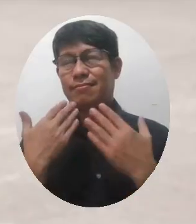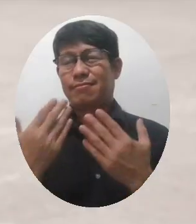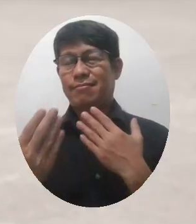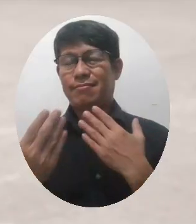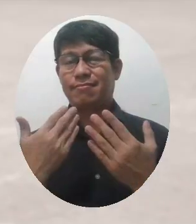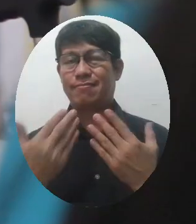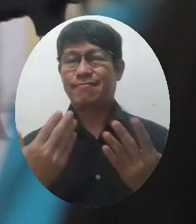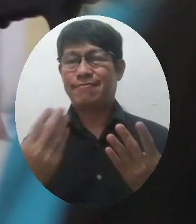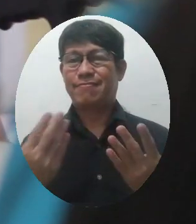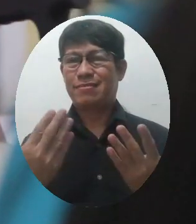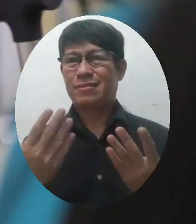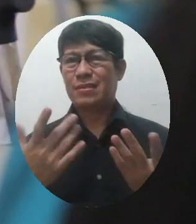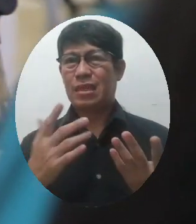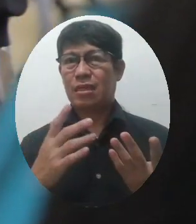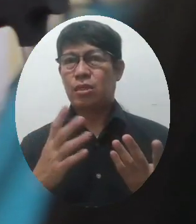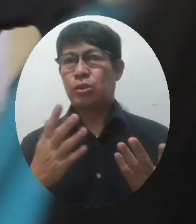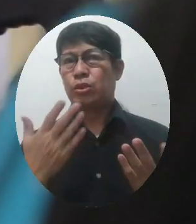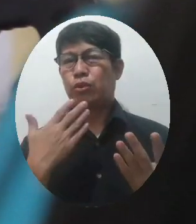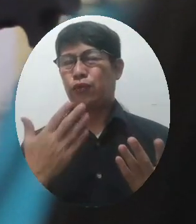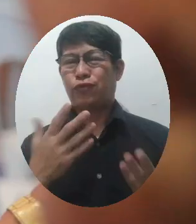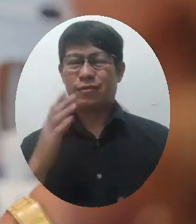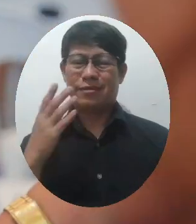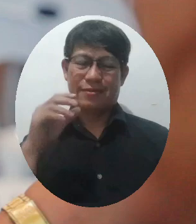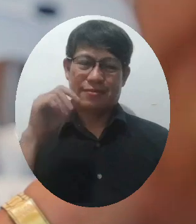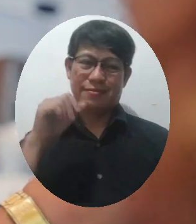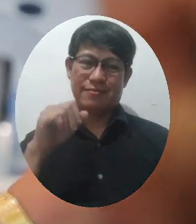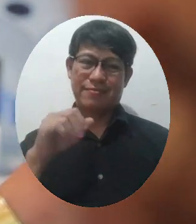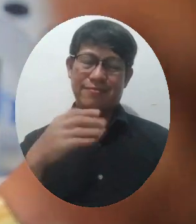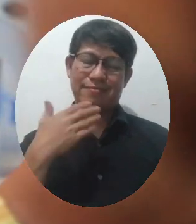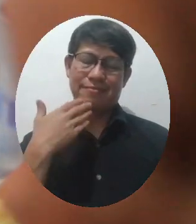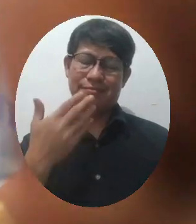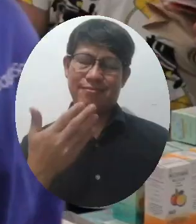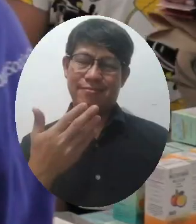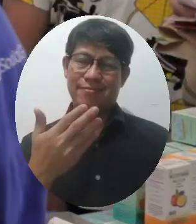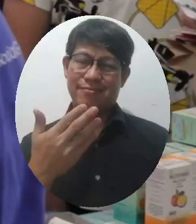Maraming salamat po na dumating ang biyaya dito sa amin.